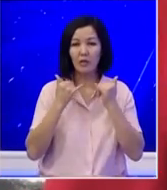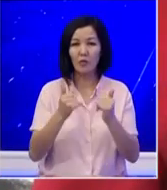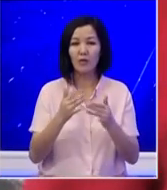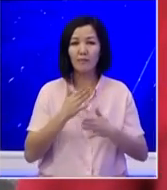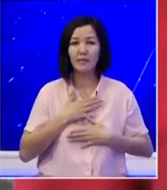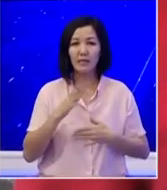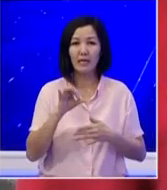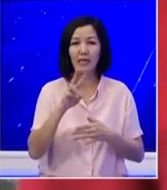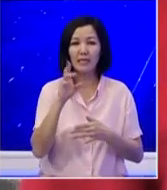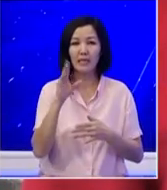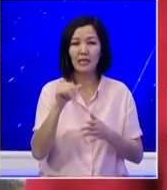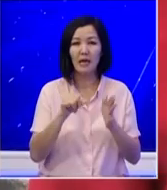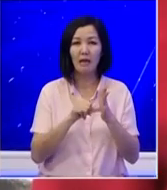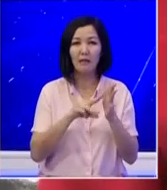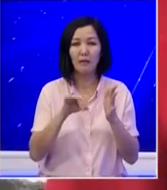Ескелді ауданына